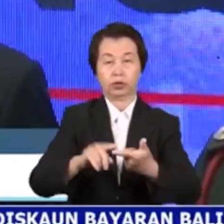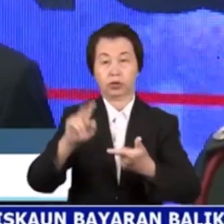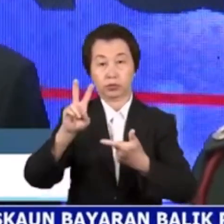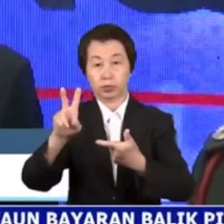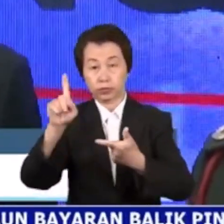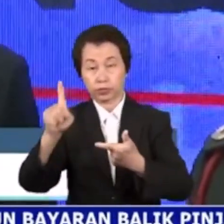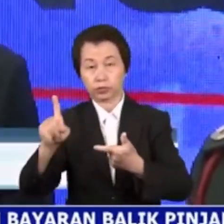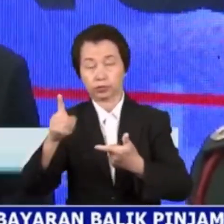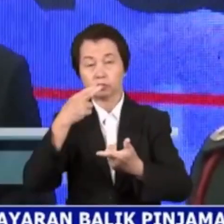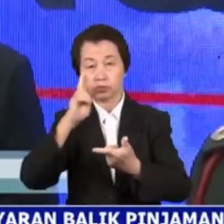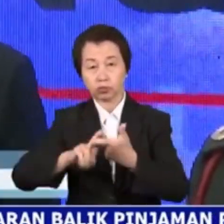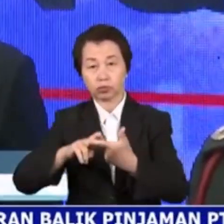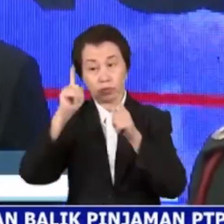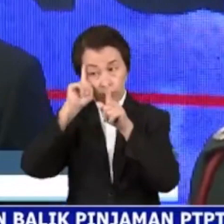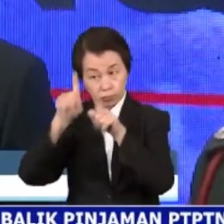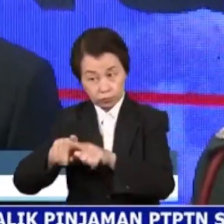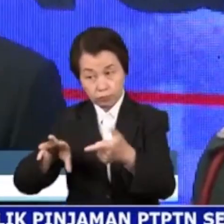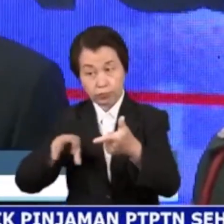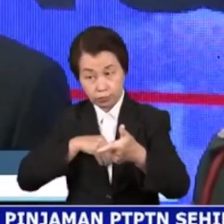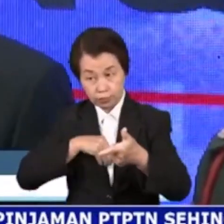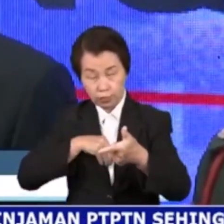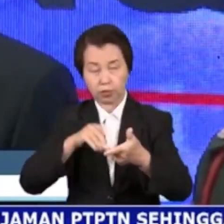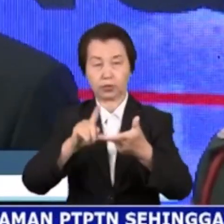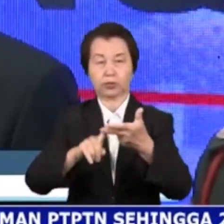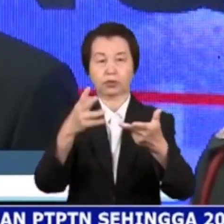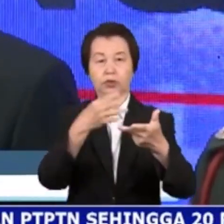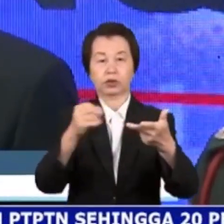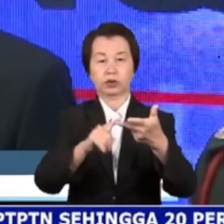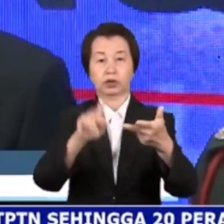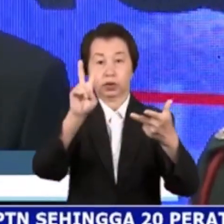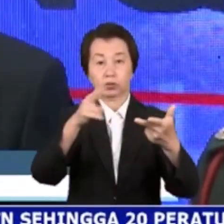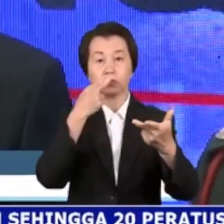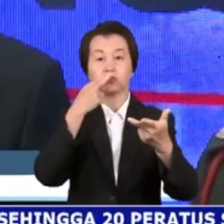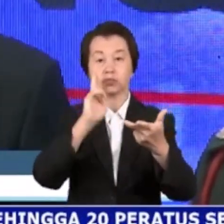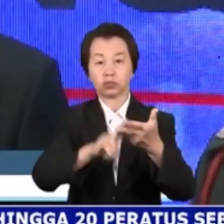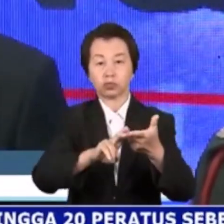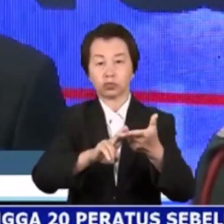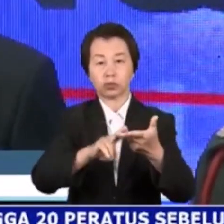21 surat setuju terima dan 2 surat niat.